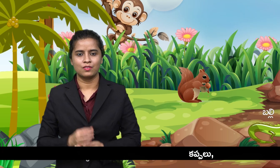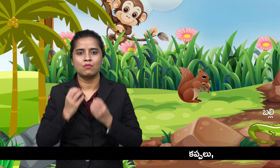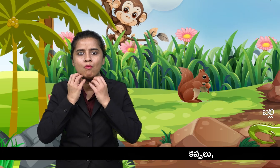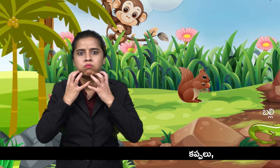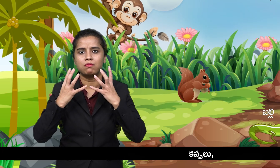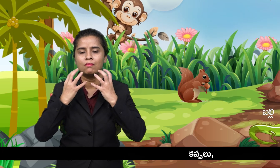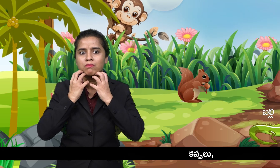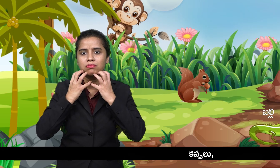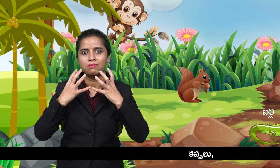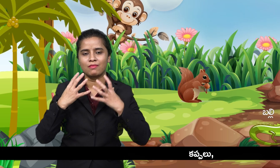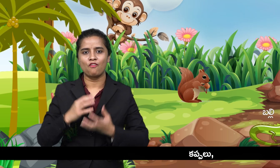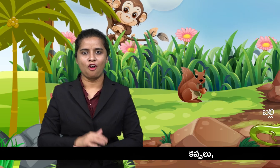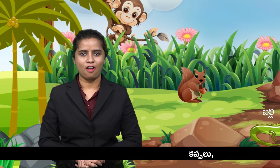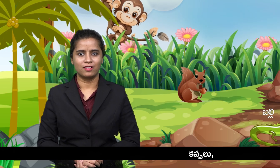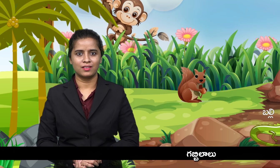కప్పలు,